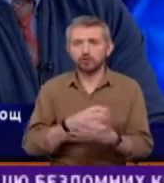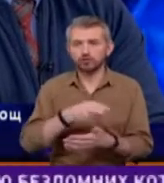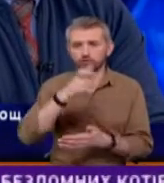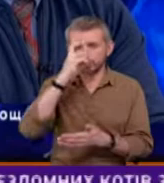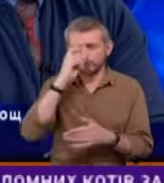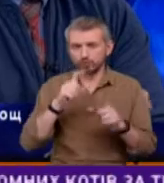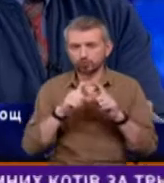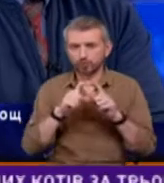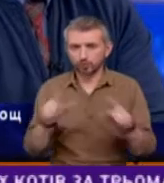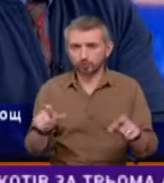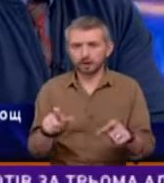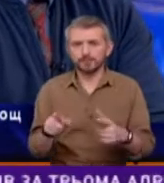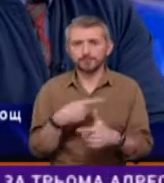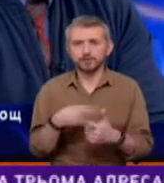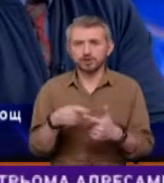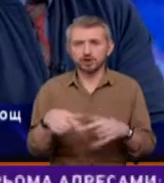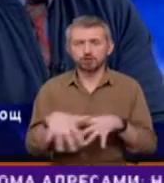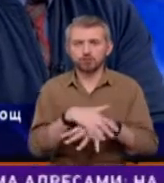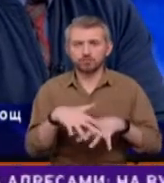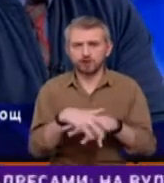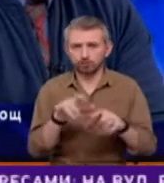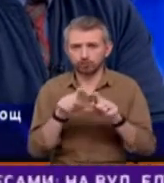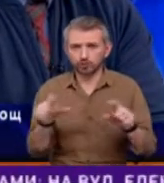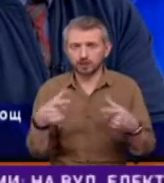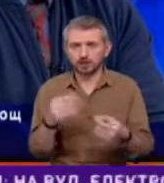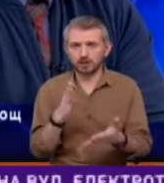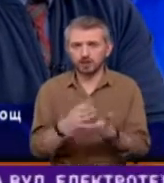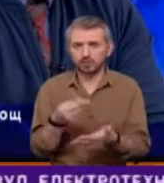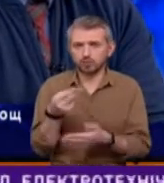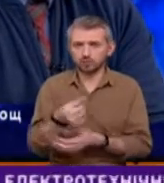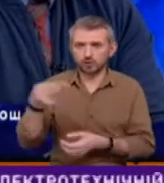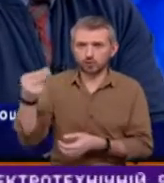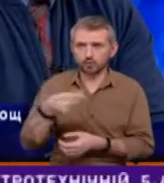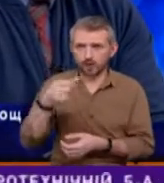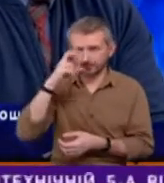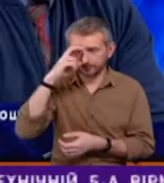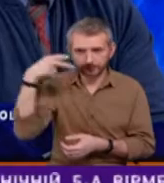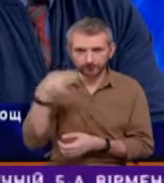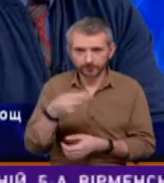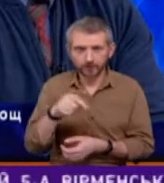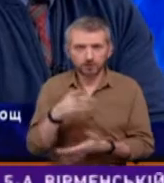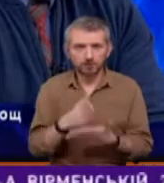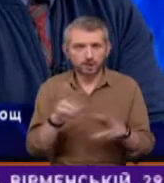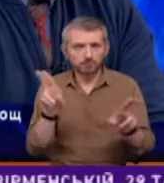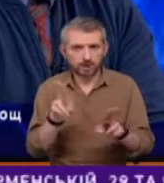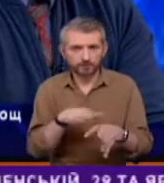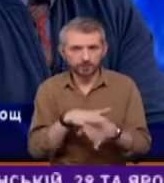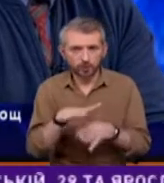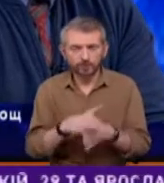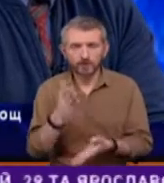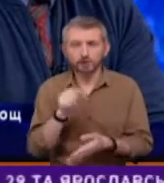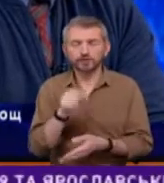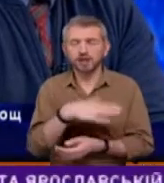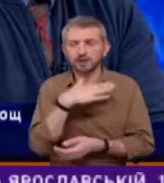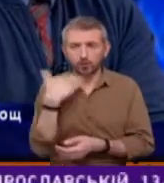державної структури чи суспільної структури, в якій є бюджетування, вона має правила виконувати. Якщо вона